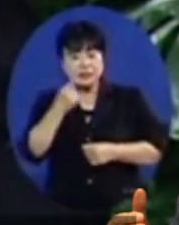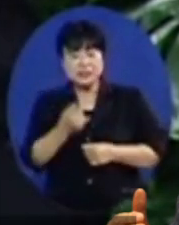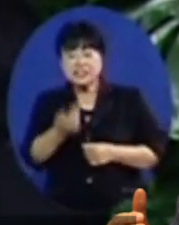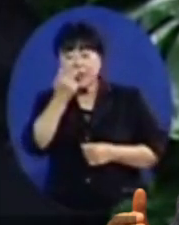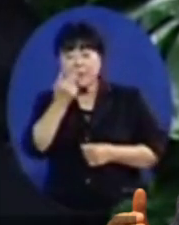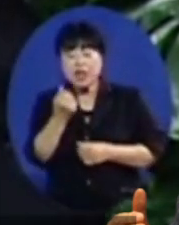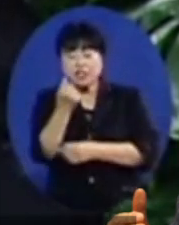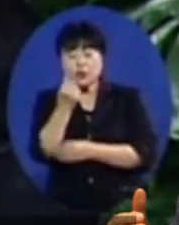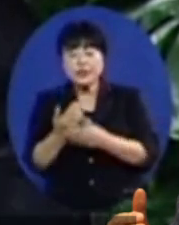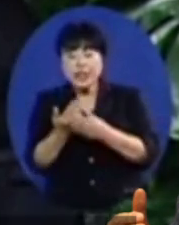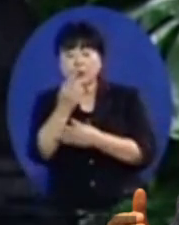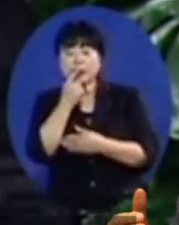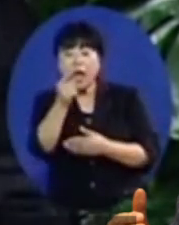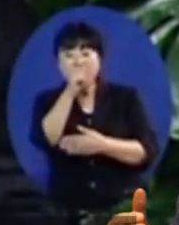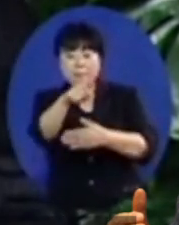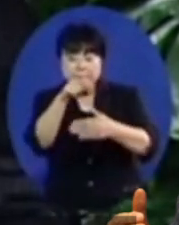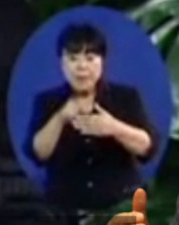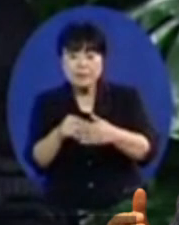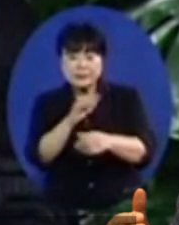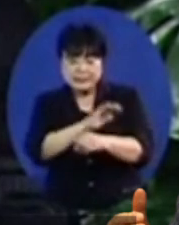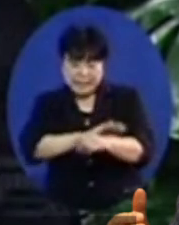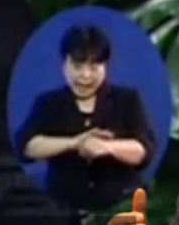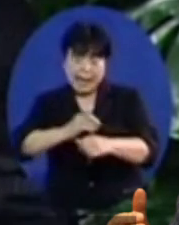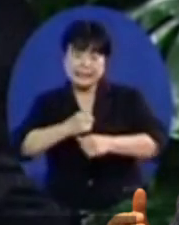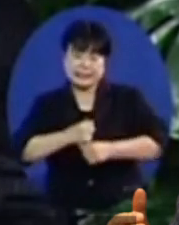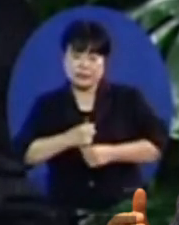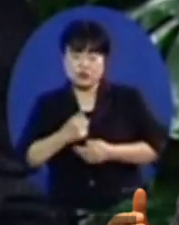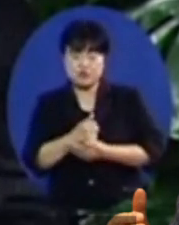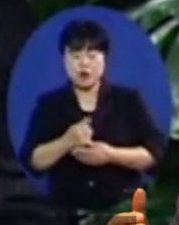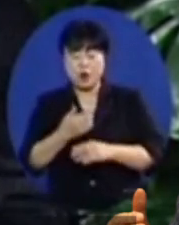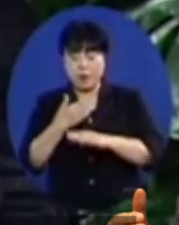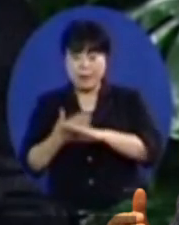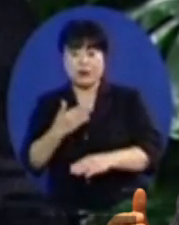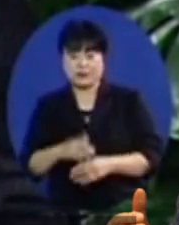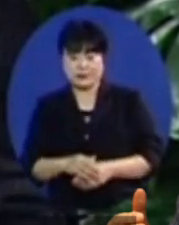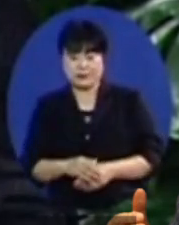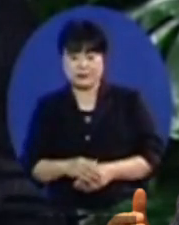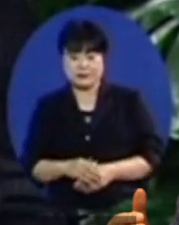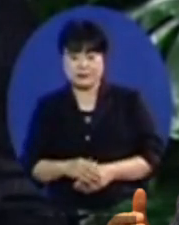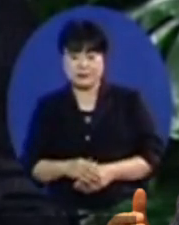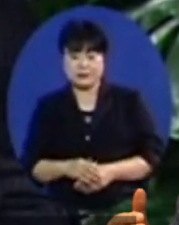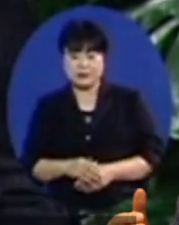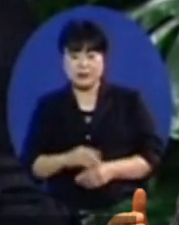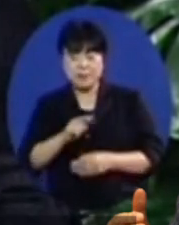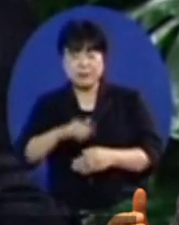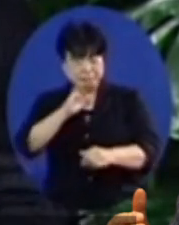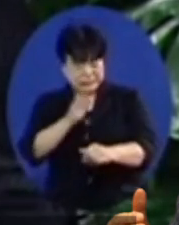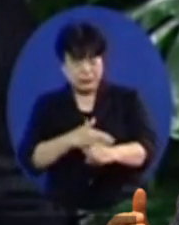이에서 나온다고. 마음 잘 먹으면 운명이 달라지고 마음 잘못 먹으면